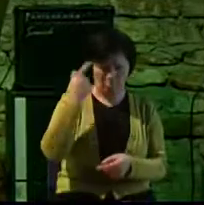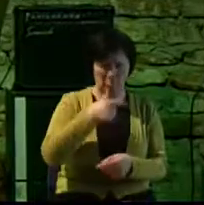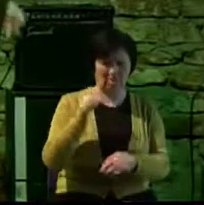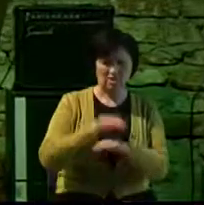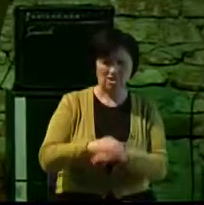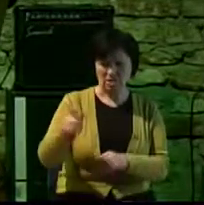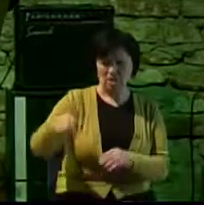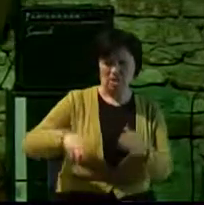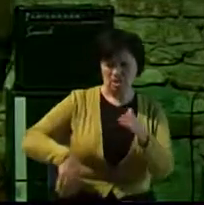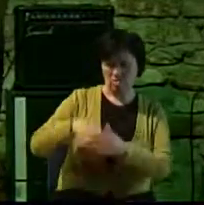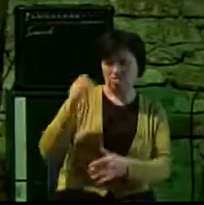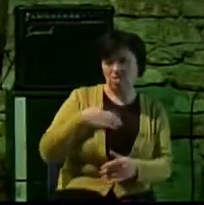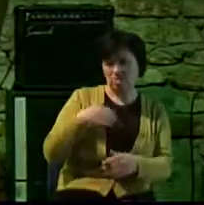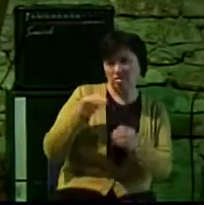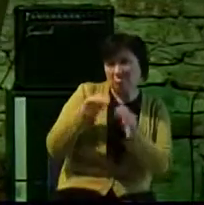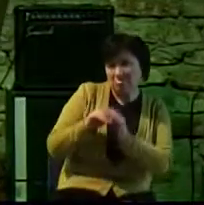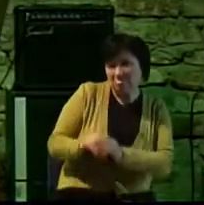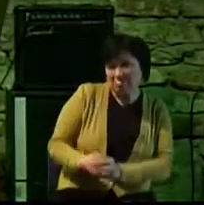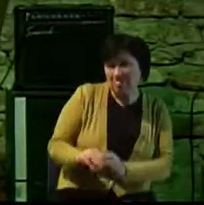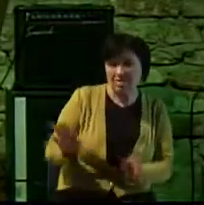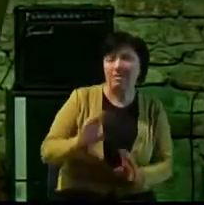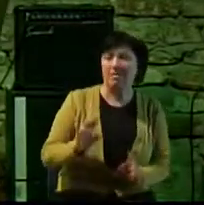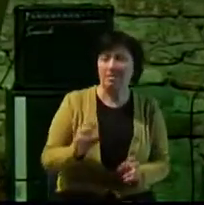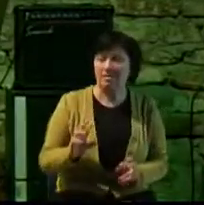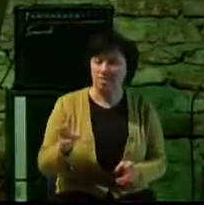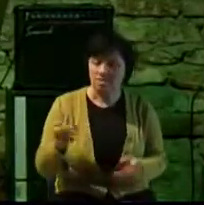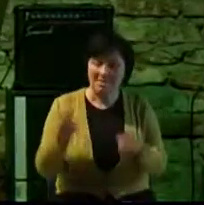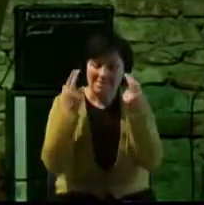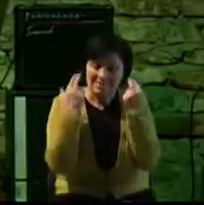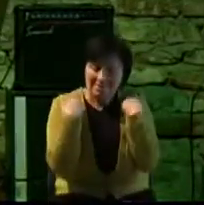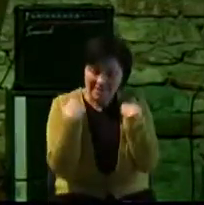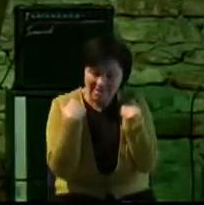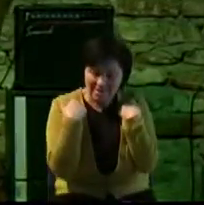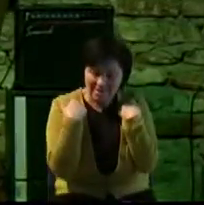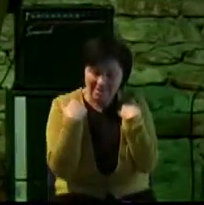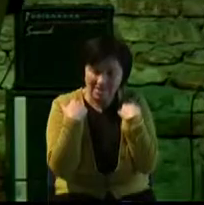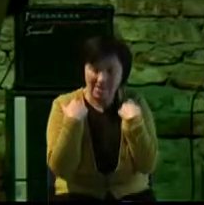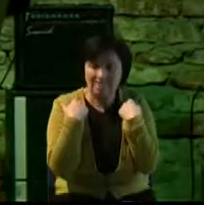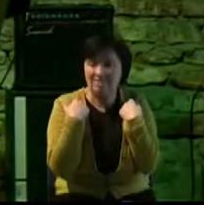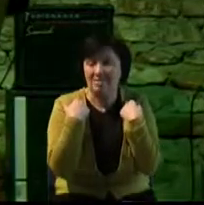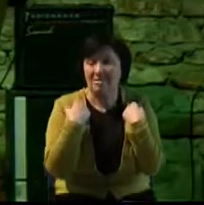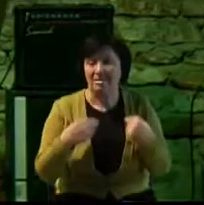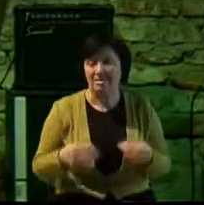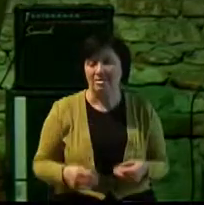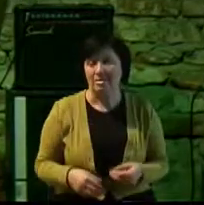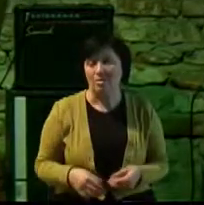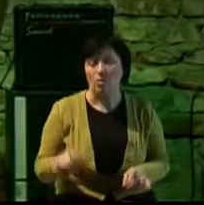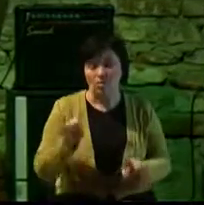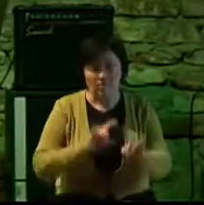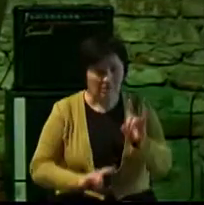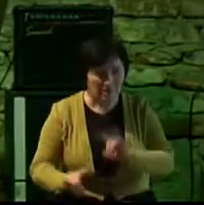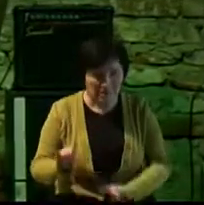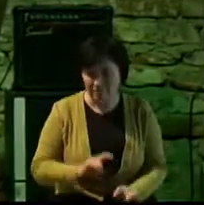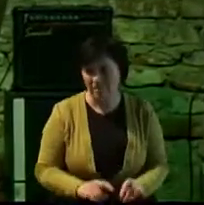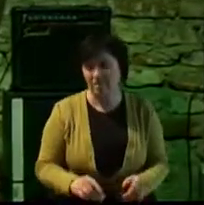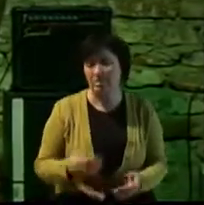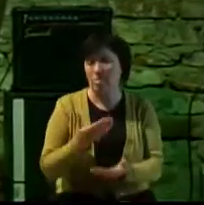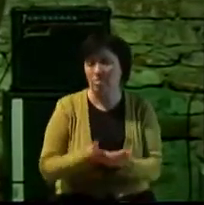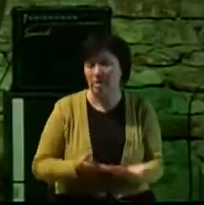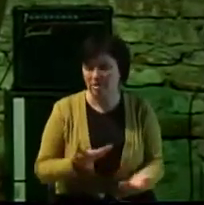он лучше его, но в смирении, в кротости, в осознании того, что он сам несовершен,